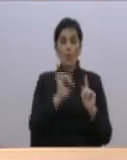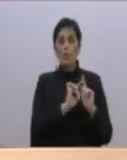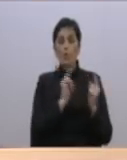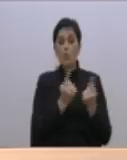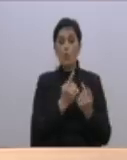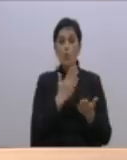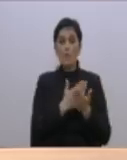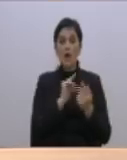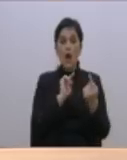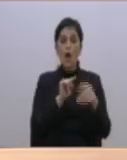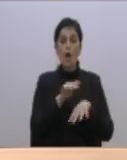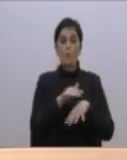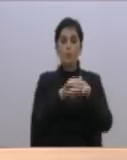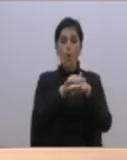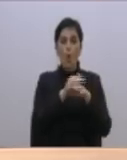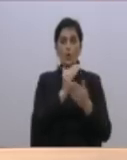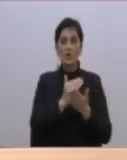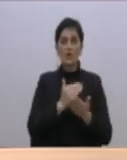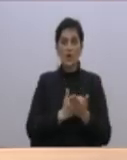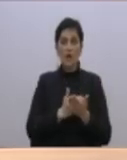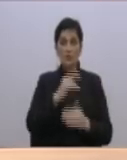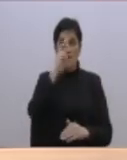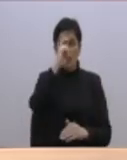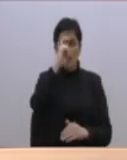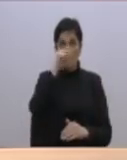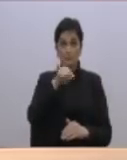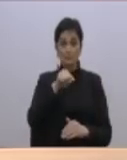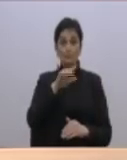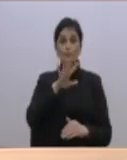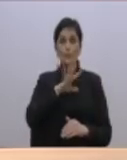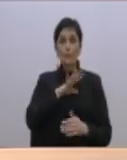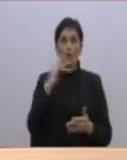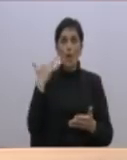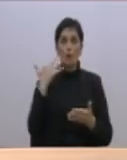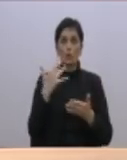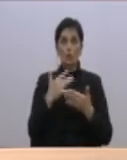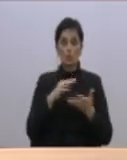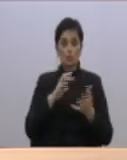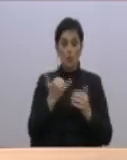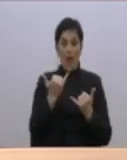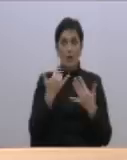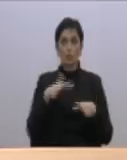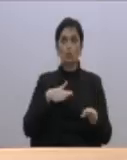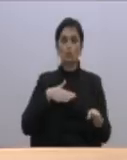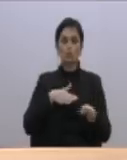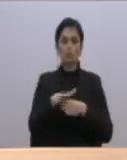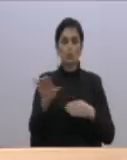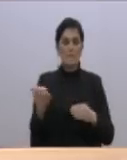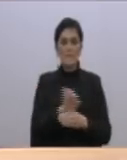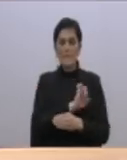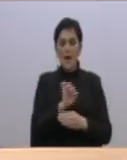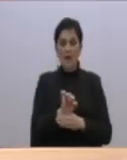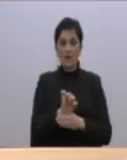արիս բոյիկոտիս ռեժիմշի, դա խելի սուպլեմա ռոմելից ակամ դեիկո ուզուրպիր է բուլի, ախլա արիս